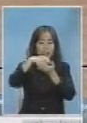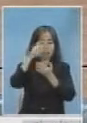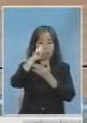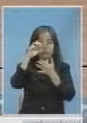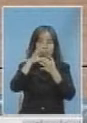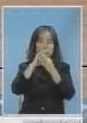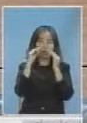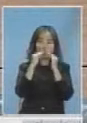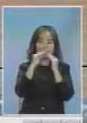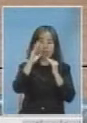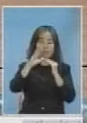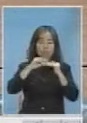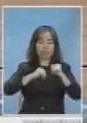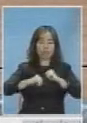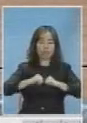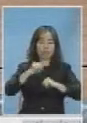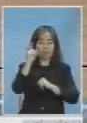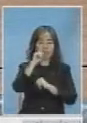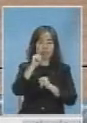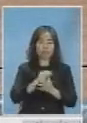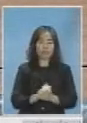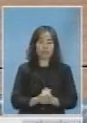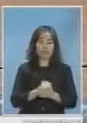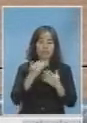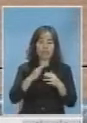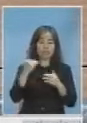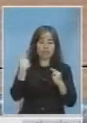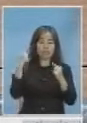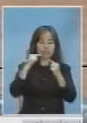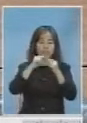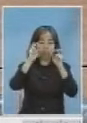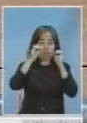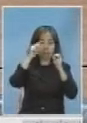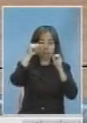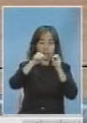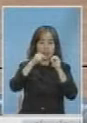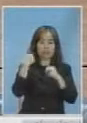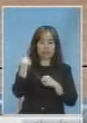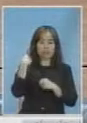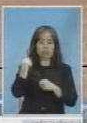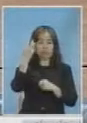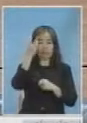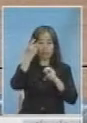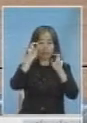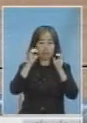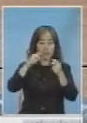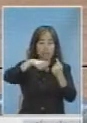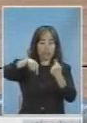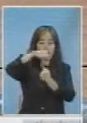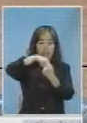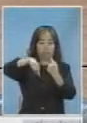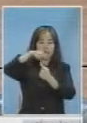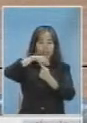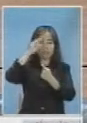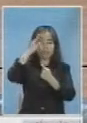ธิและเสรีภาพและสิทธิมนุษยชนซึ่งสถานการณ์ดังกล่าวเป็นประเด็นที่มีความอ่อนไหวนำมาซึ่งความขัด